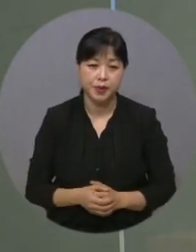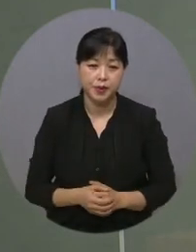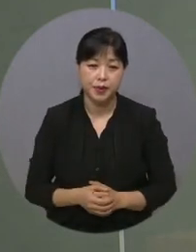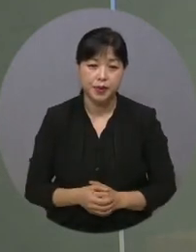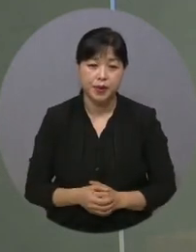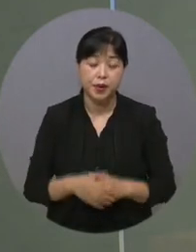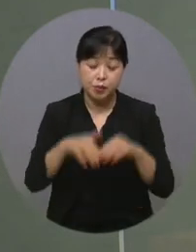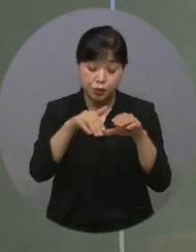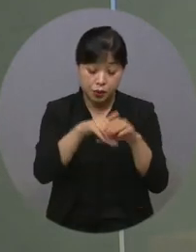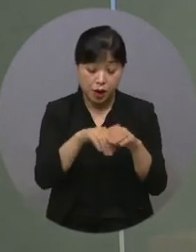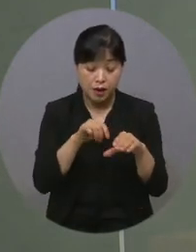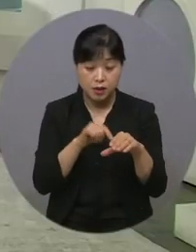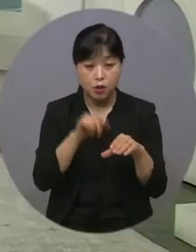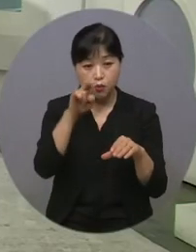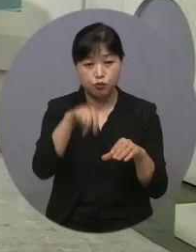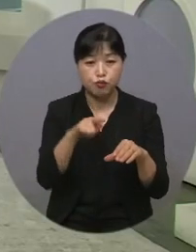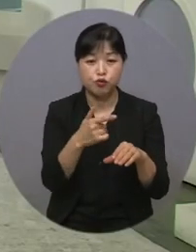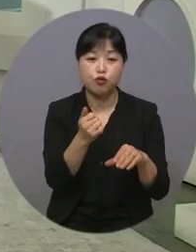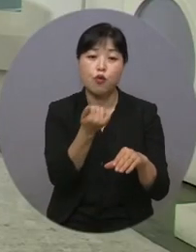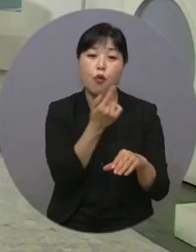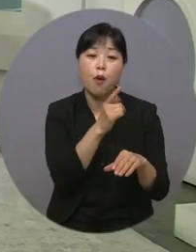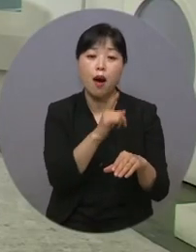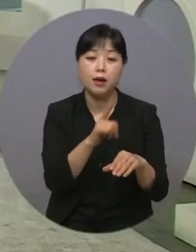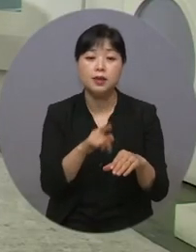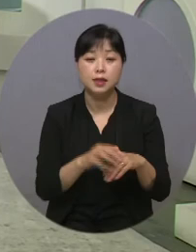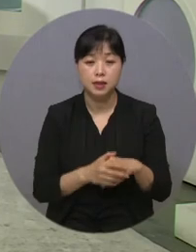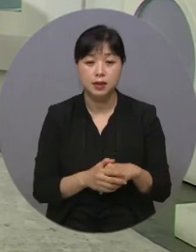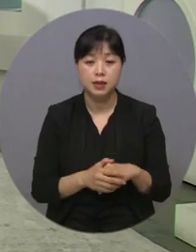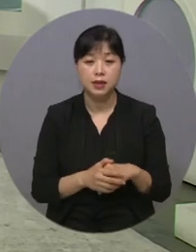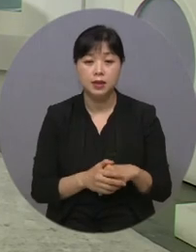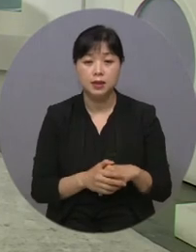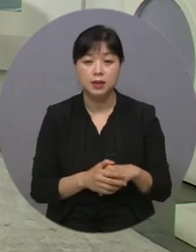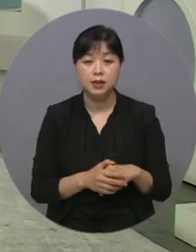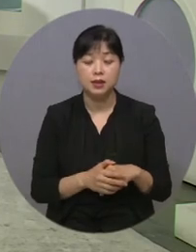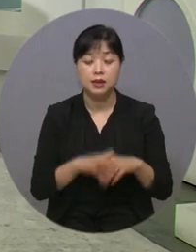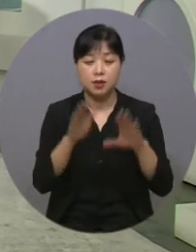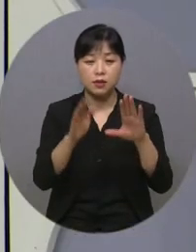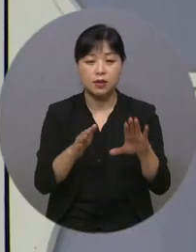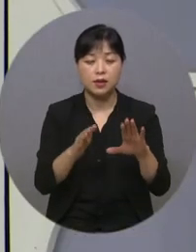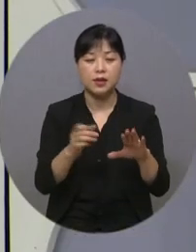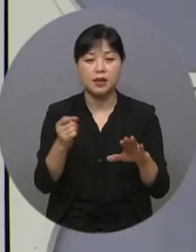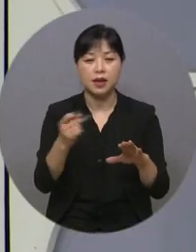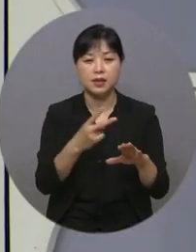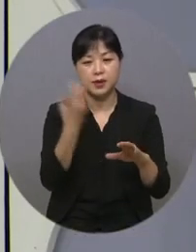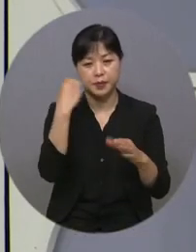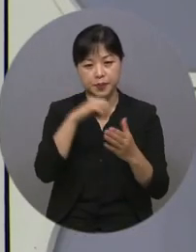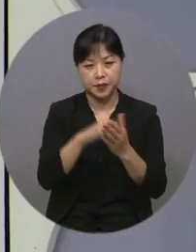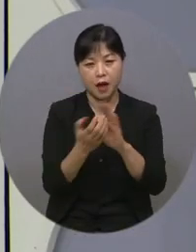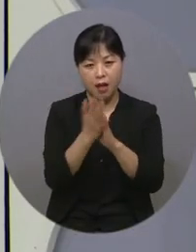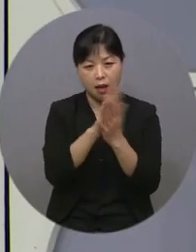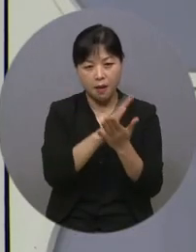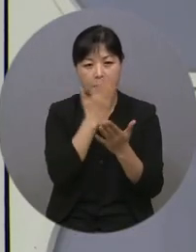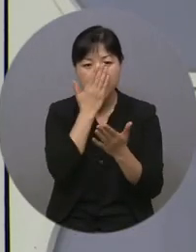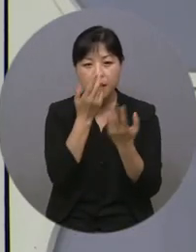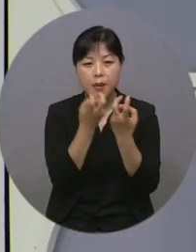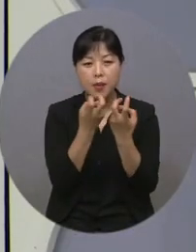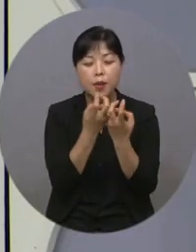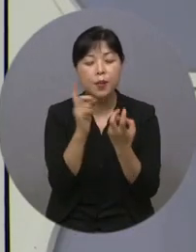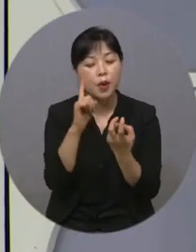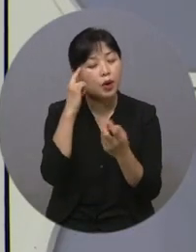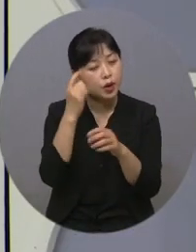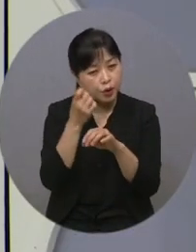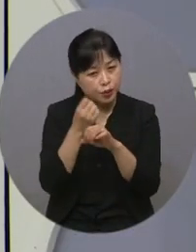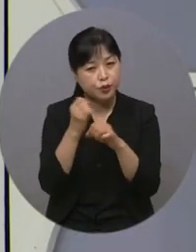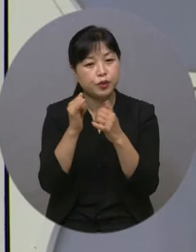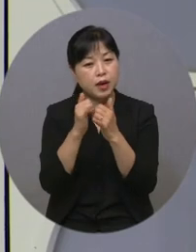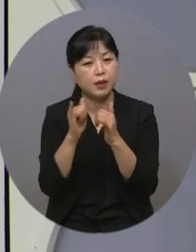이거를 이 유형을 말하자면 턴 시킬 것인가 그런 것을 이제 학자들이